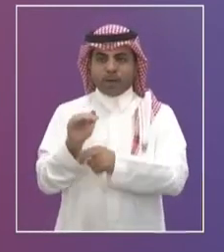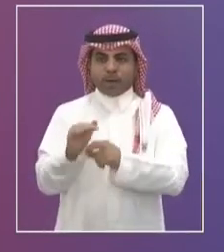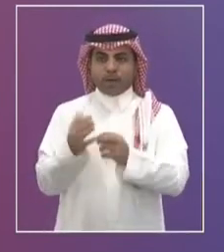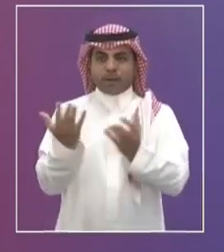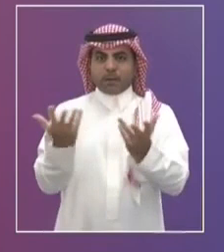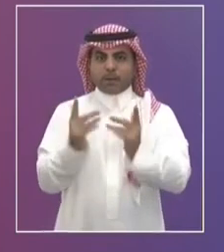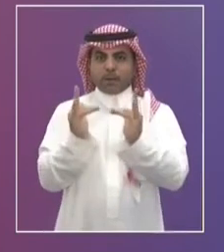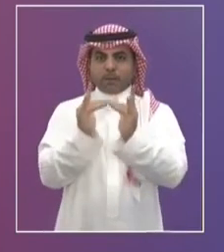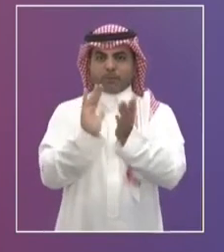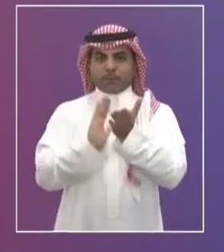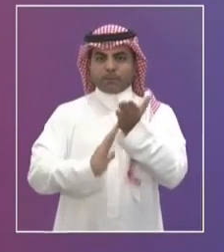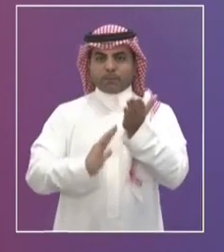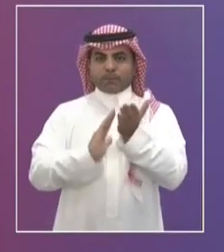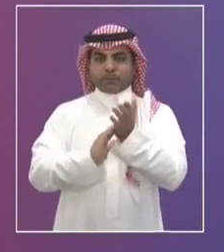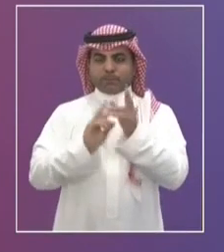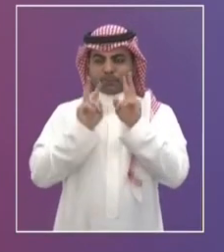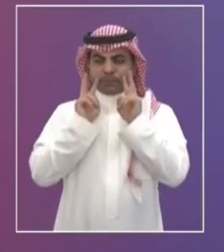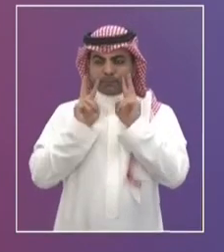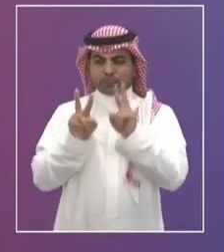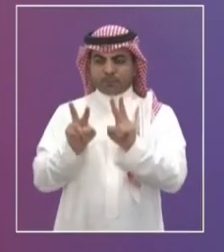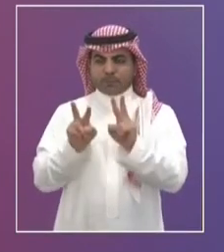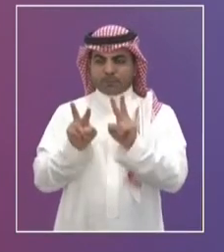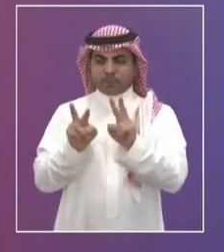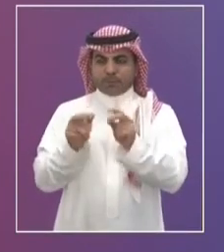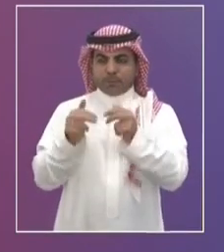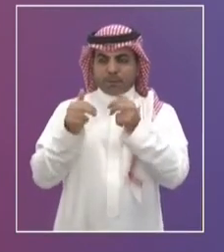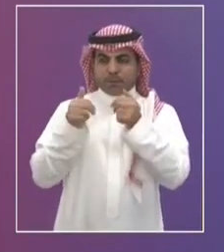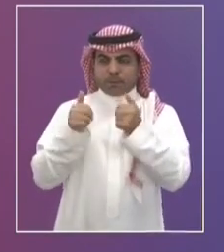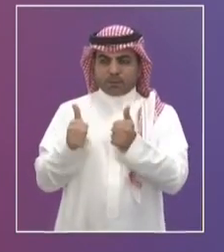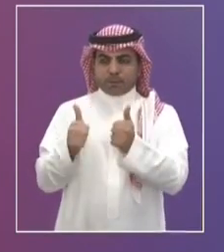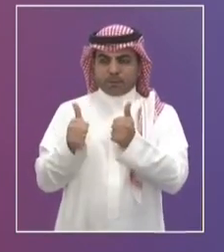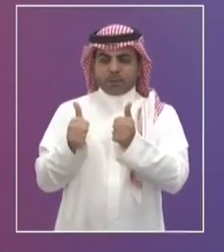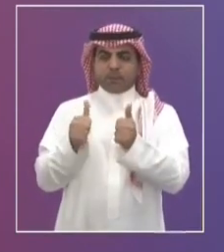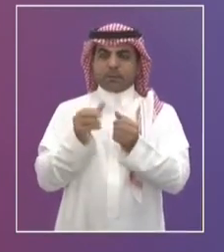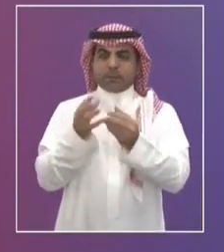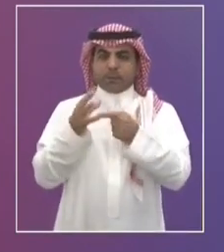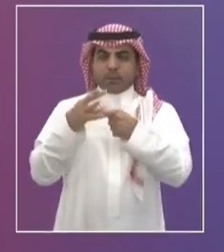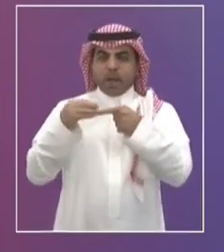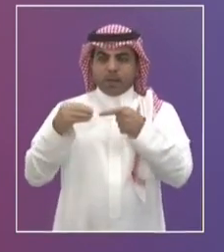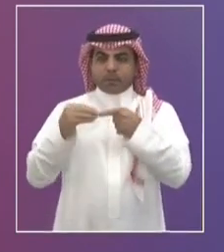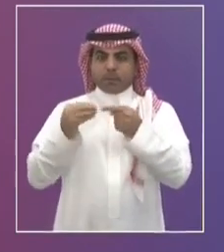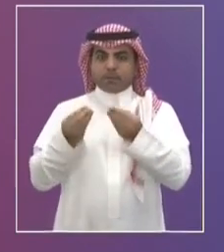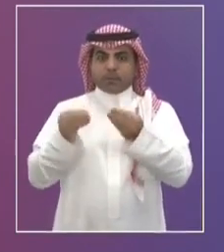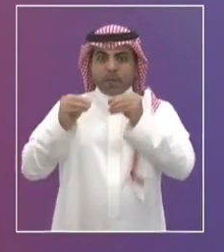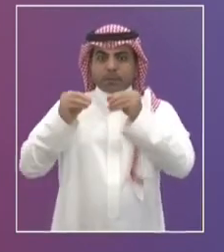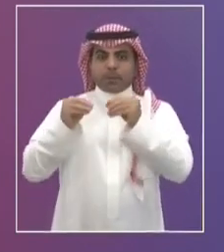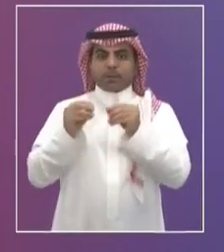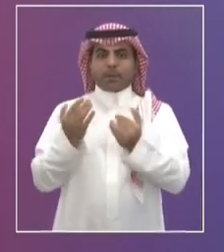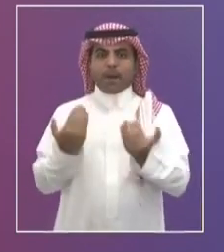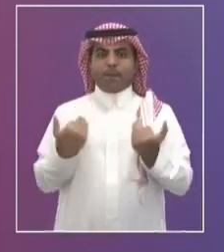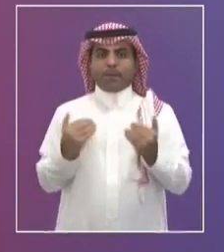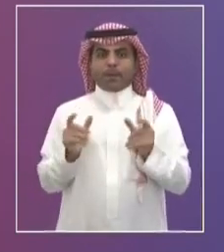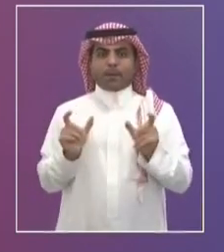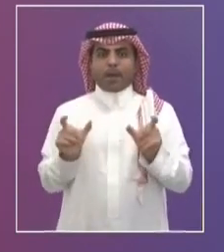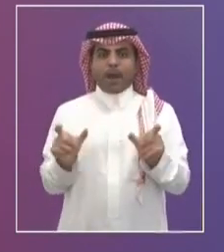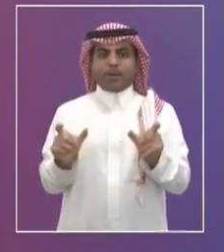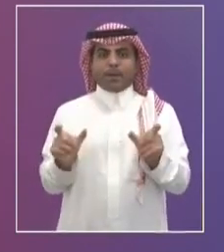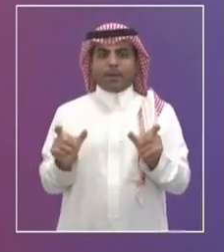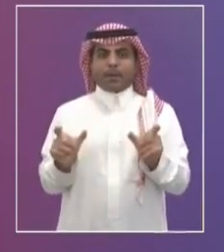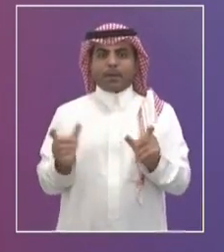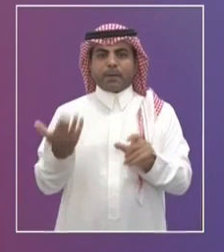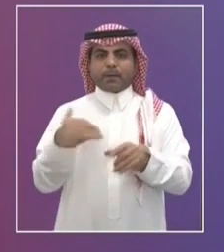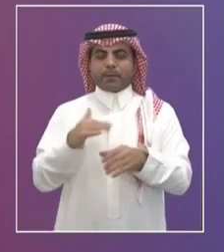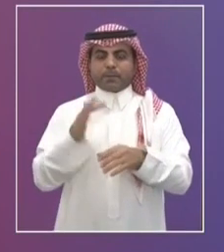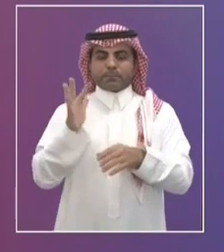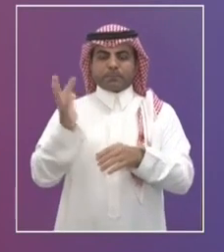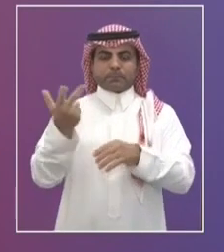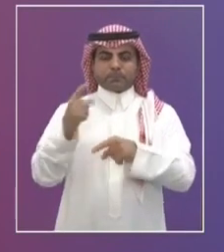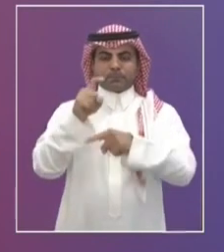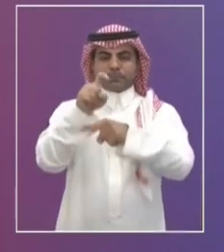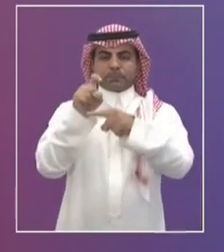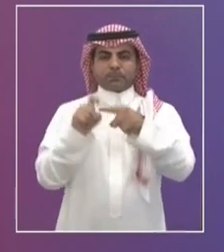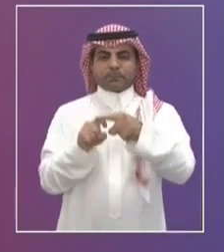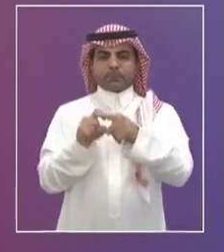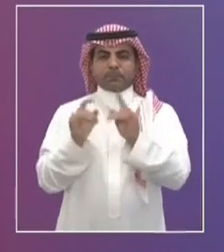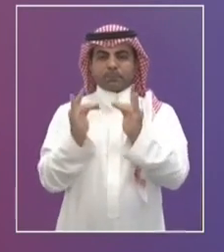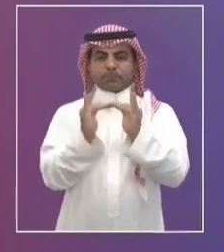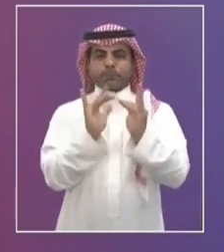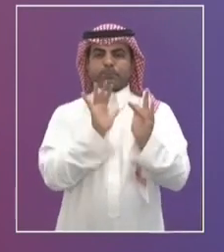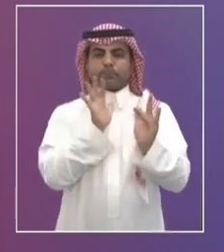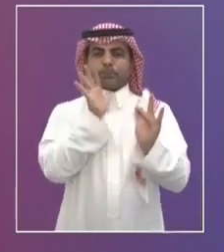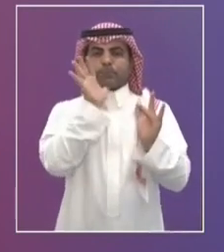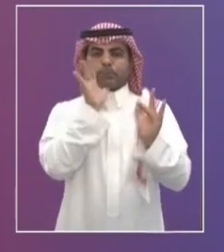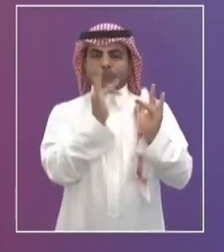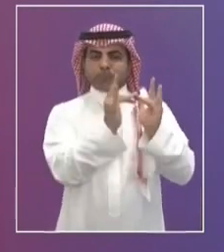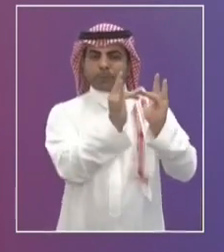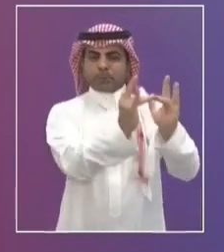حتى للحالات الحرجة الأخرى. لدينا مؤشرات واضحة تعكس نسب الإشغال في التنويم